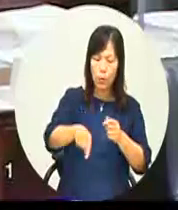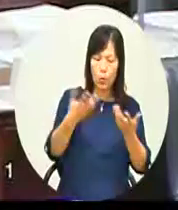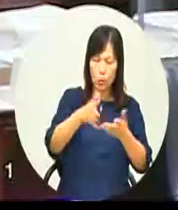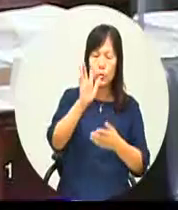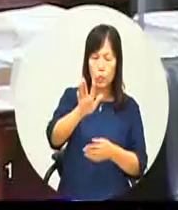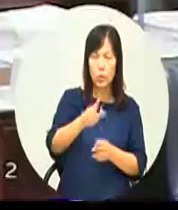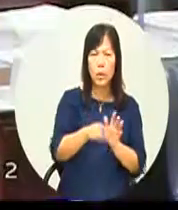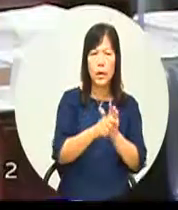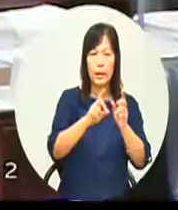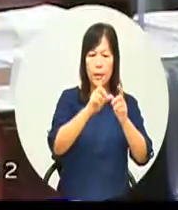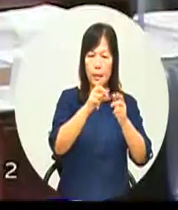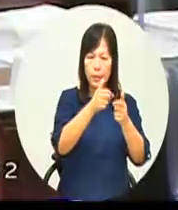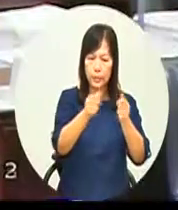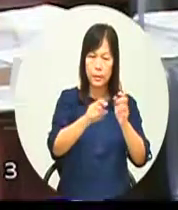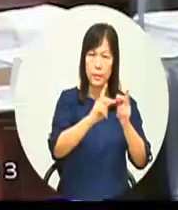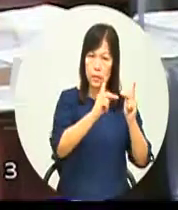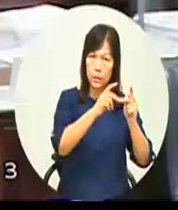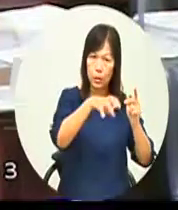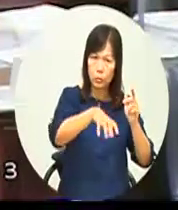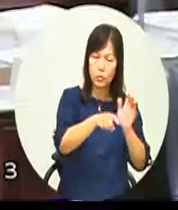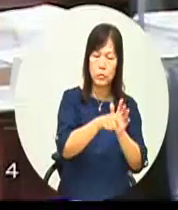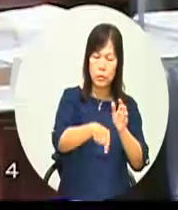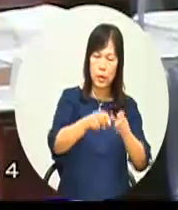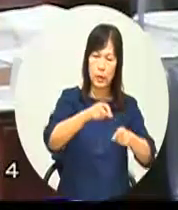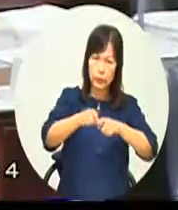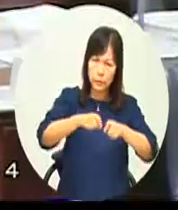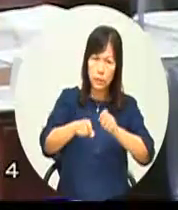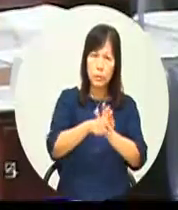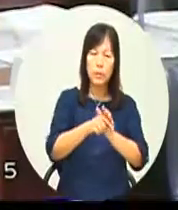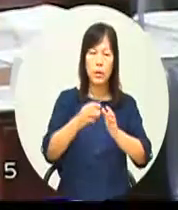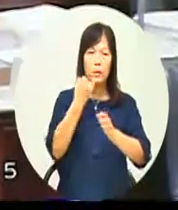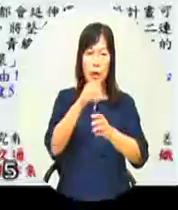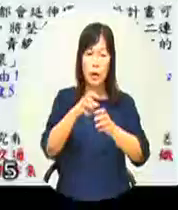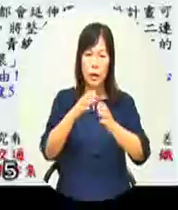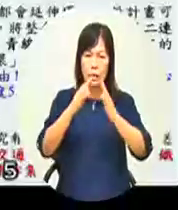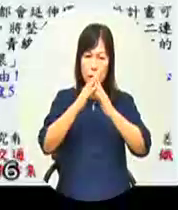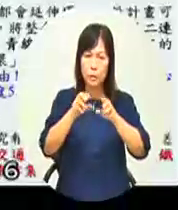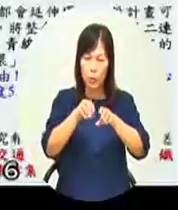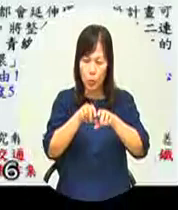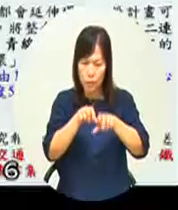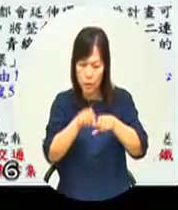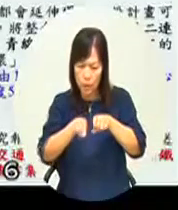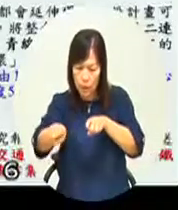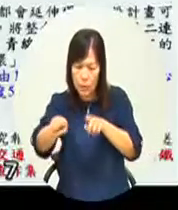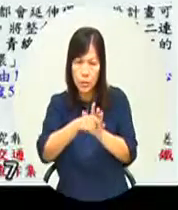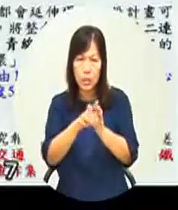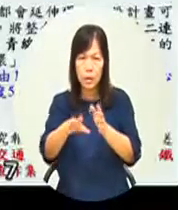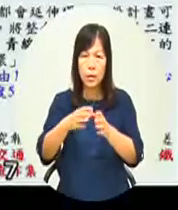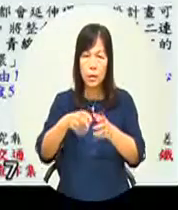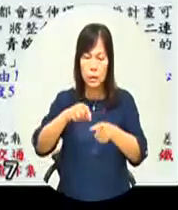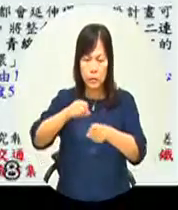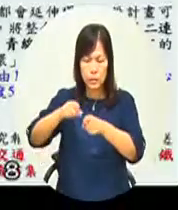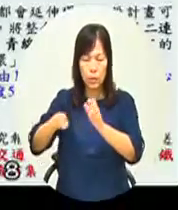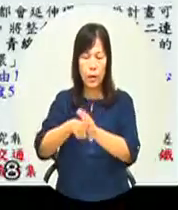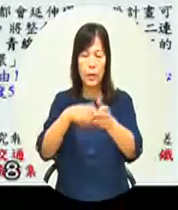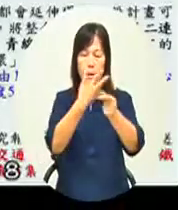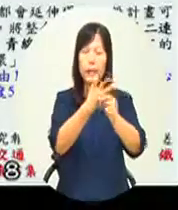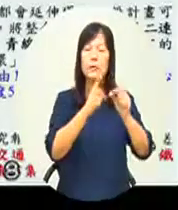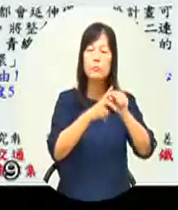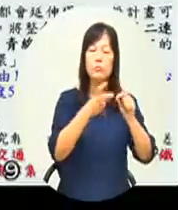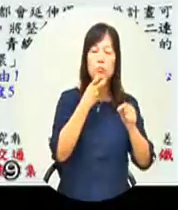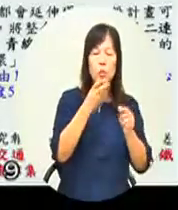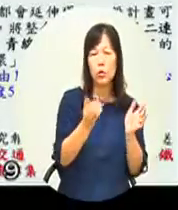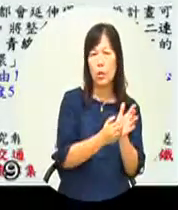谢捷运局这个计划，都会延伸线的计划已经送到交通部去了，那交通部也送